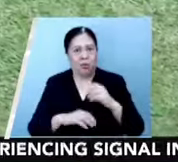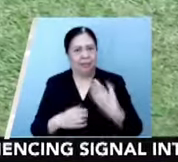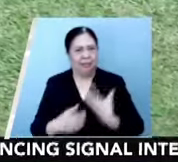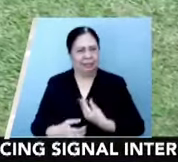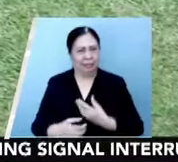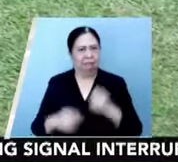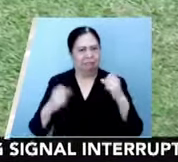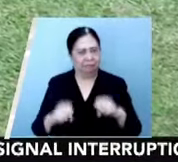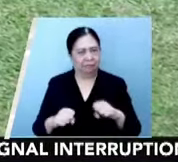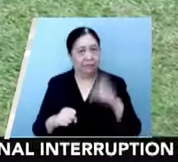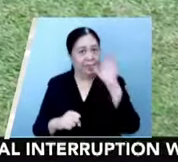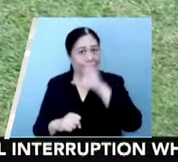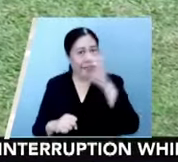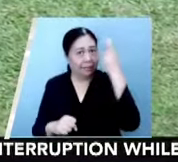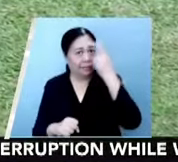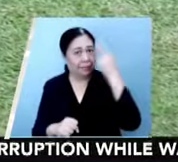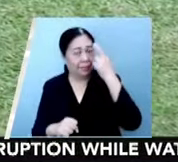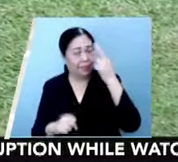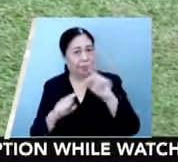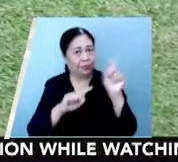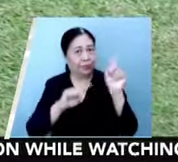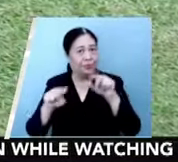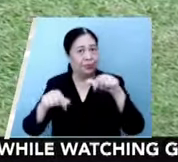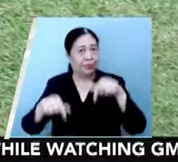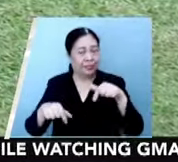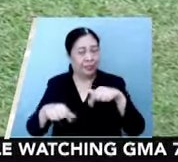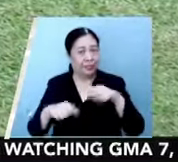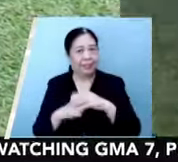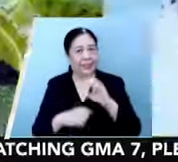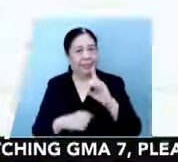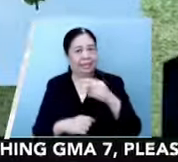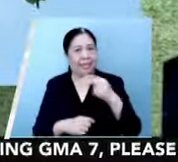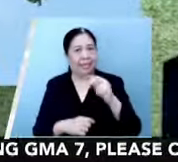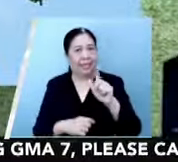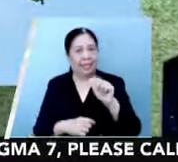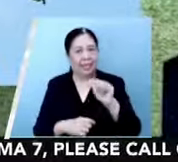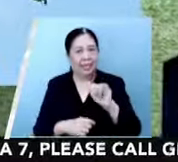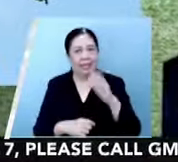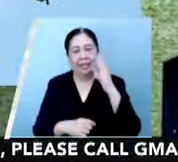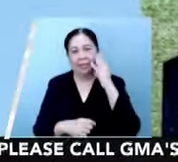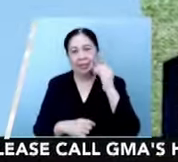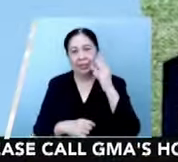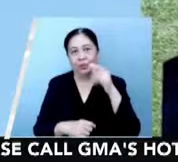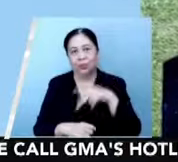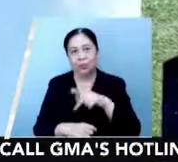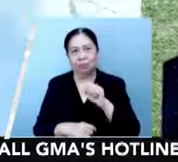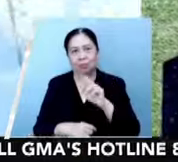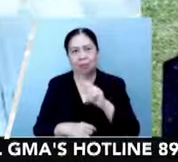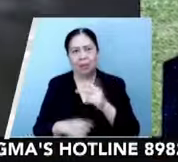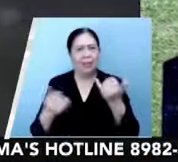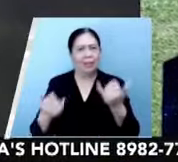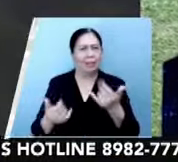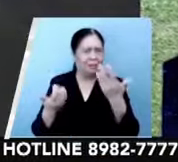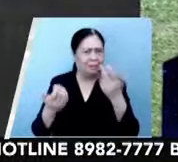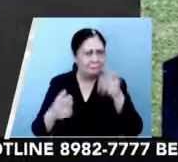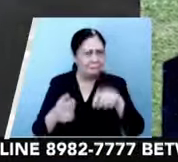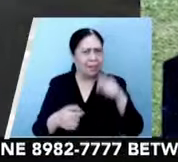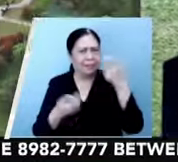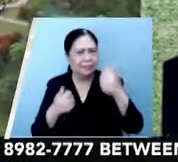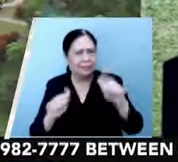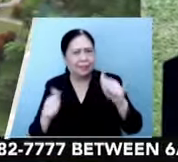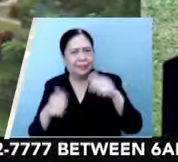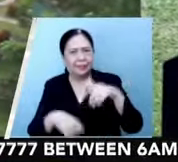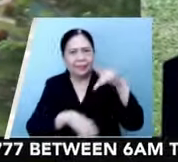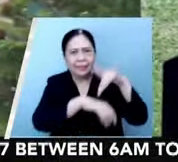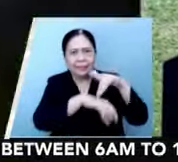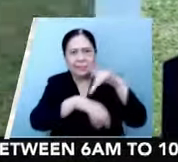naghahanap ka ng dahilan para pumunta dito sa Dahilayan Adventure Park, eto na yon, must try lahat ng activities nila,